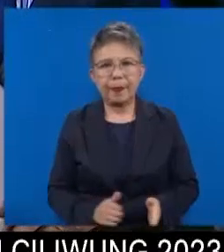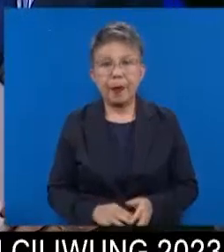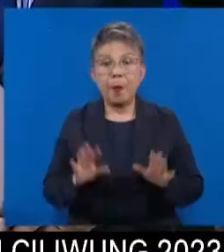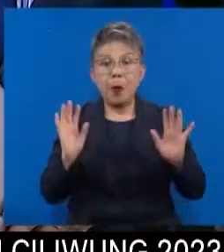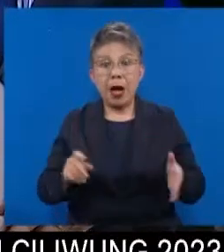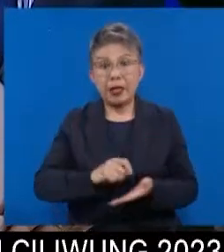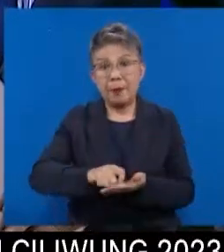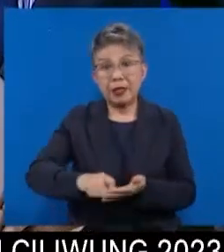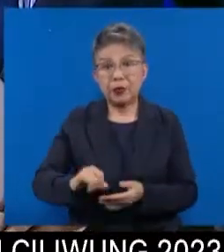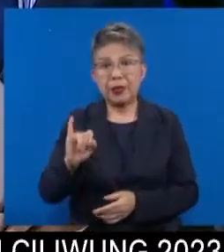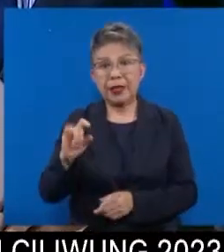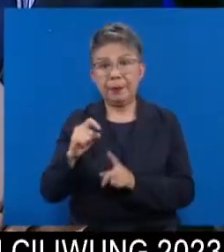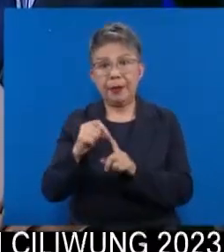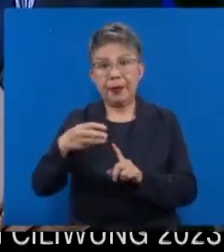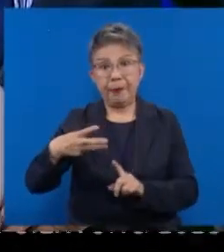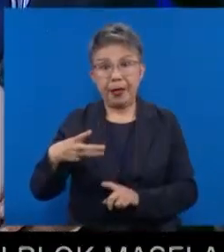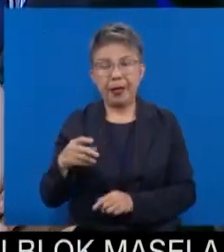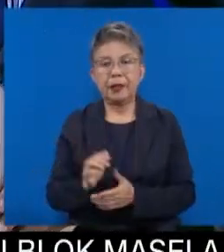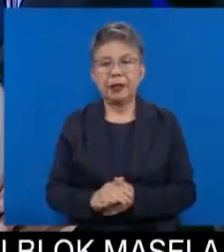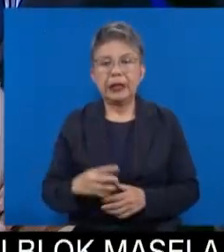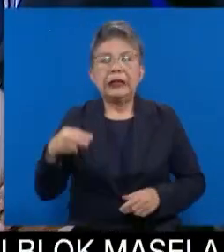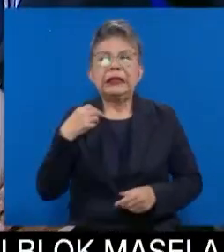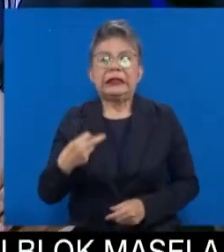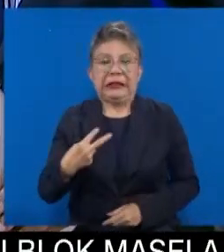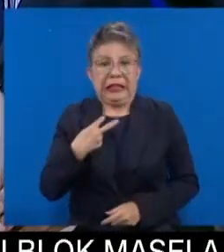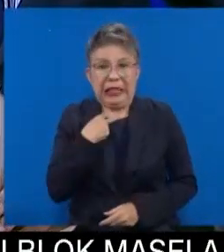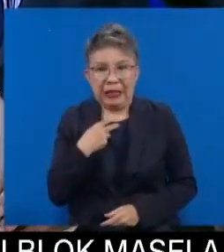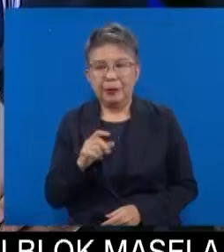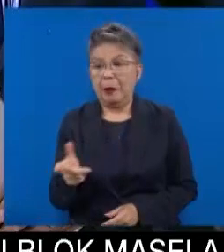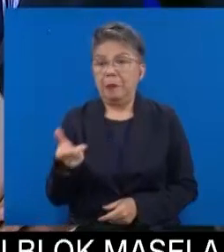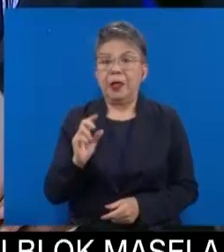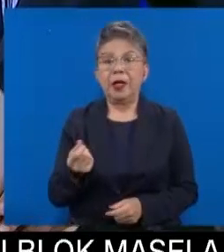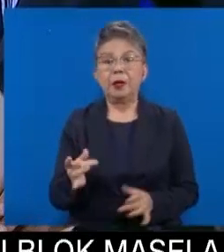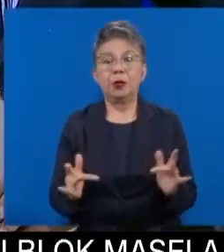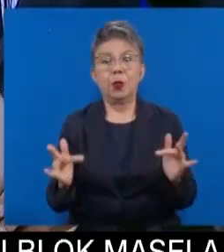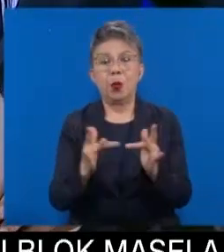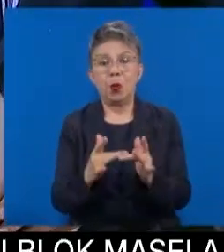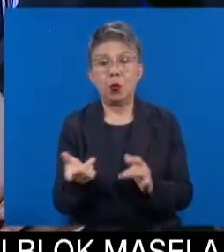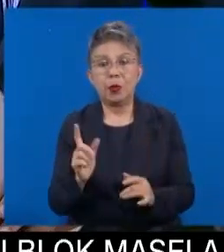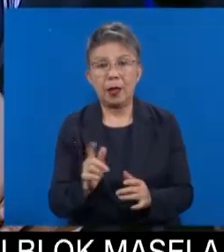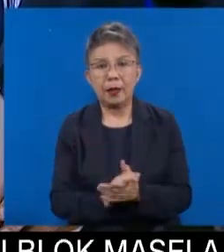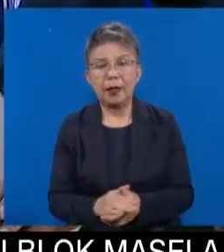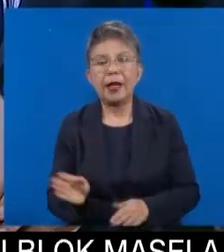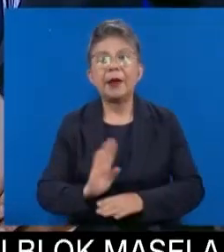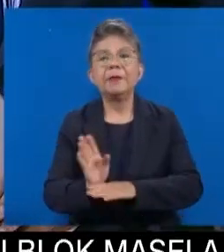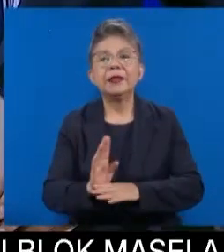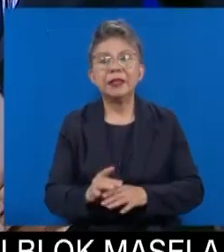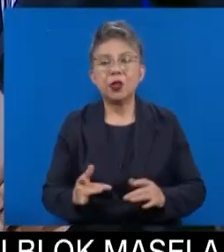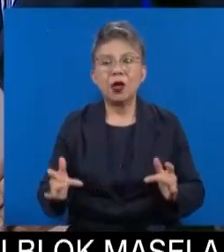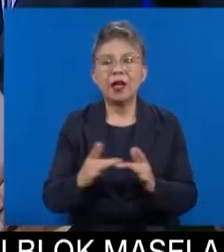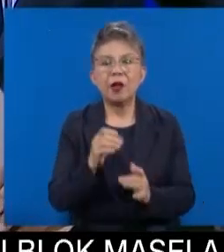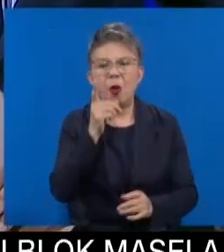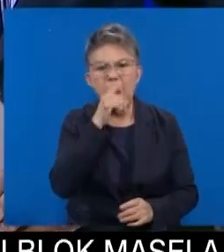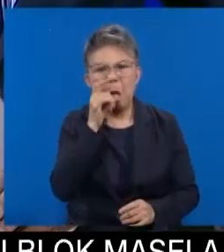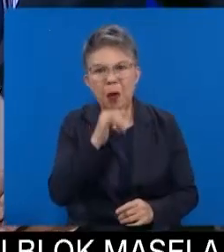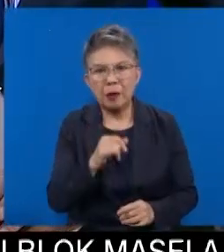Ratusan mahasiswa Institut Pertanian Bogor terjerat pinjaman online hingga miliaran rupiah usai tergabung dalam bisnis online fiktif.